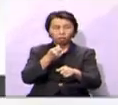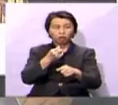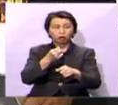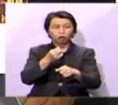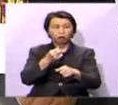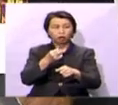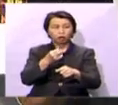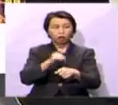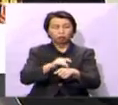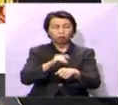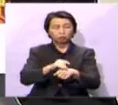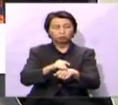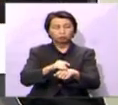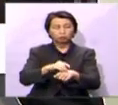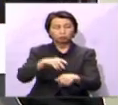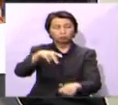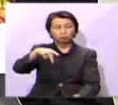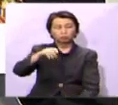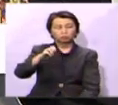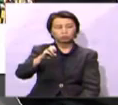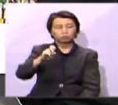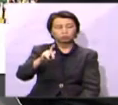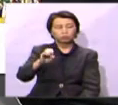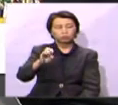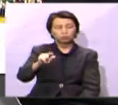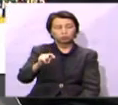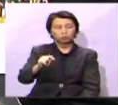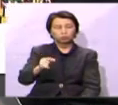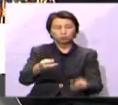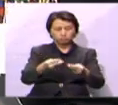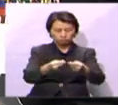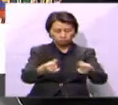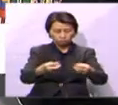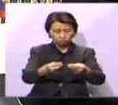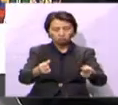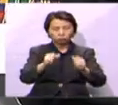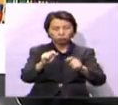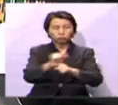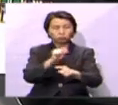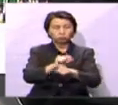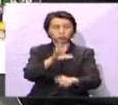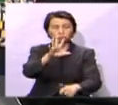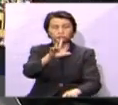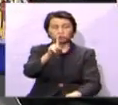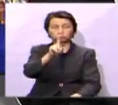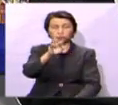perundangan. Hasil daripada rampasan dadah ini boleh digunakan oleh seramai